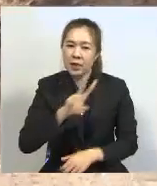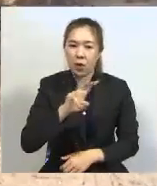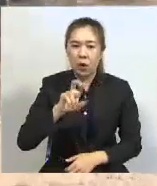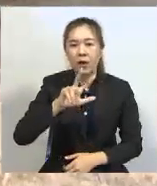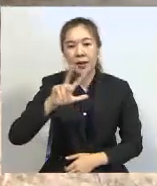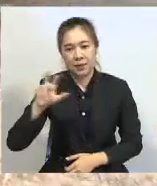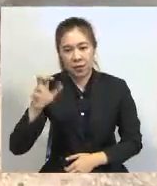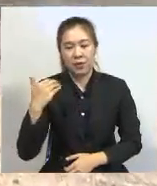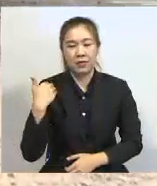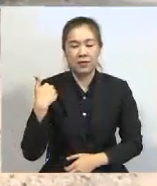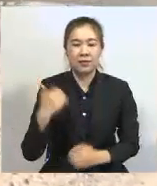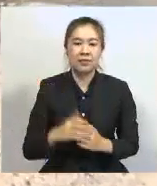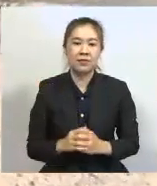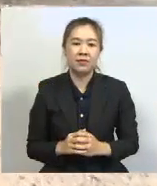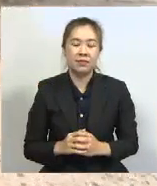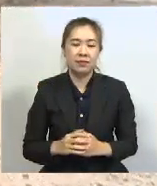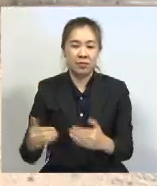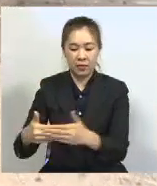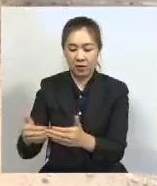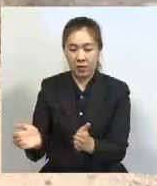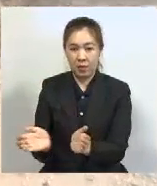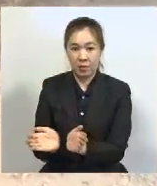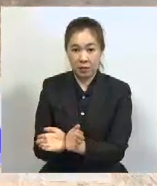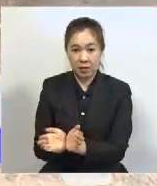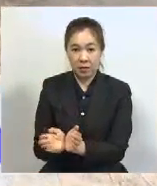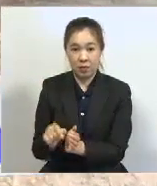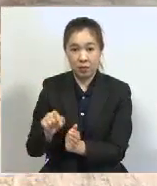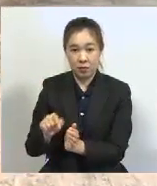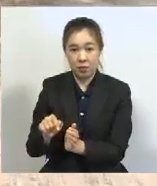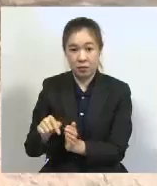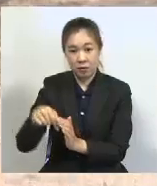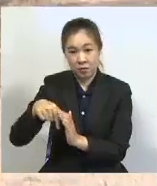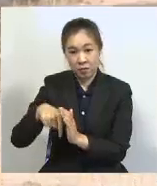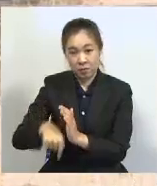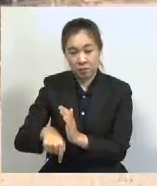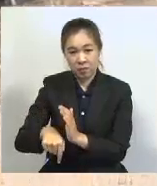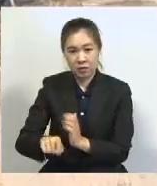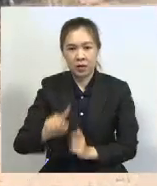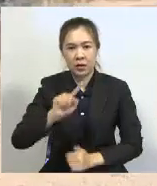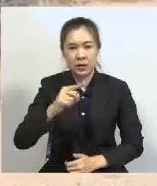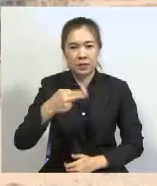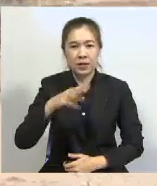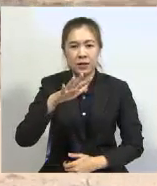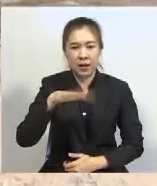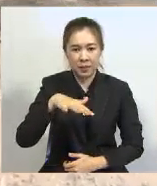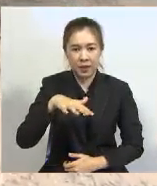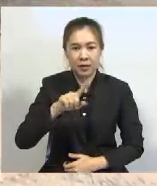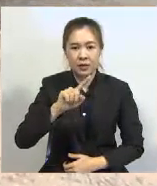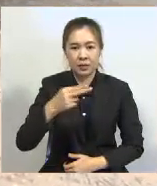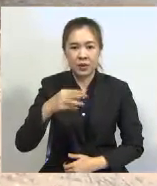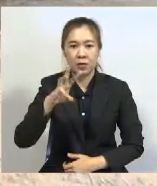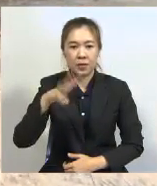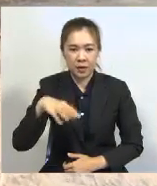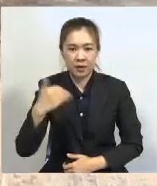คร ับ แล้วค่าขุดบ่อบาดาล ก็ประมาณ15,000ประมาณนี้ครับ ความลึกเท่าไหร่ครับ ประม